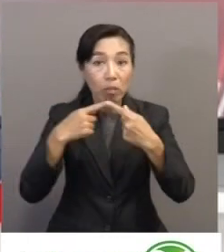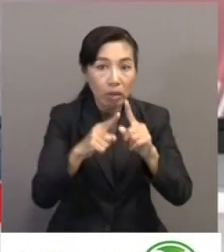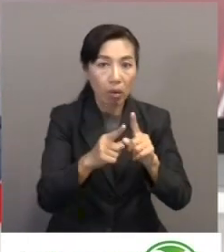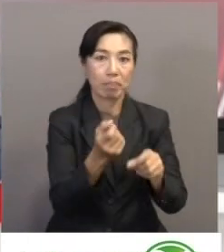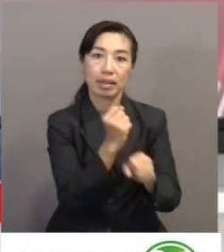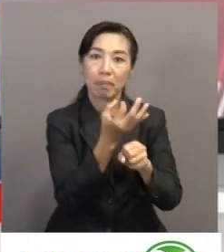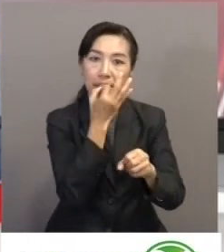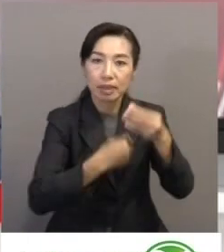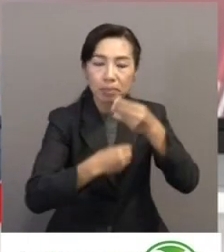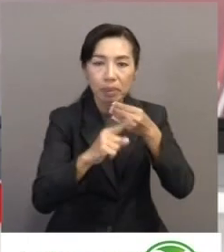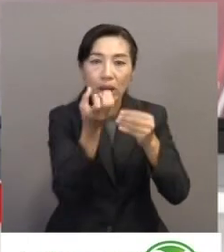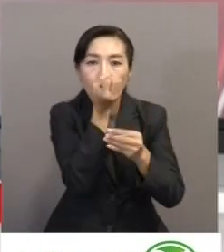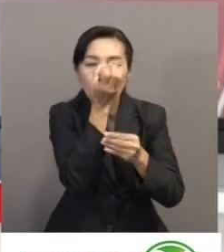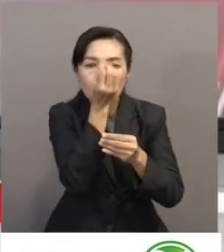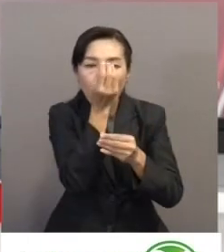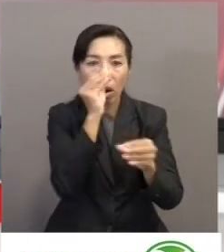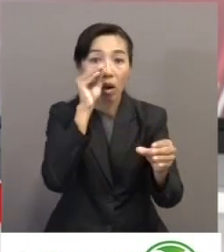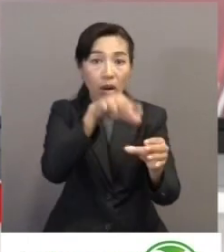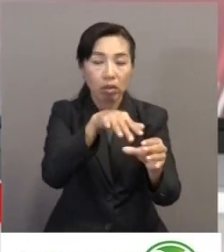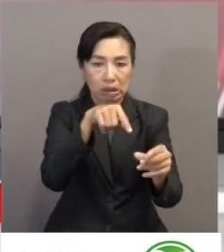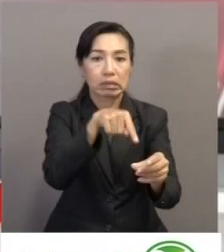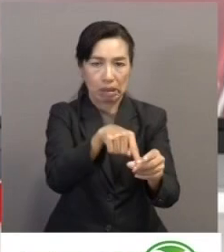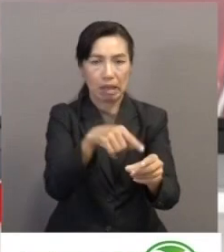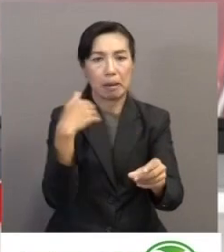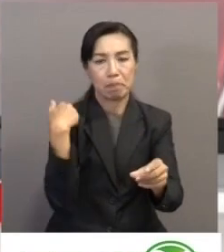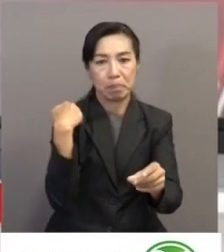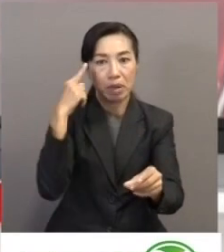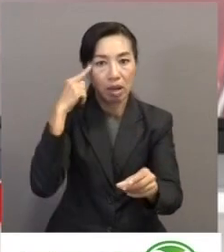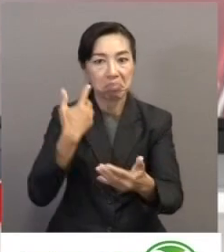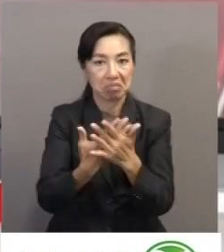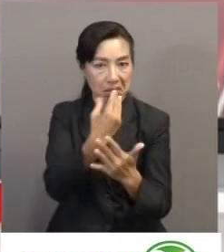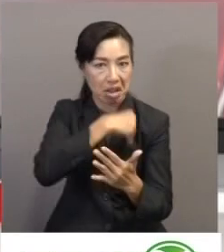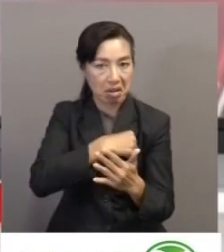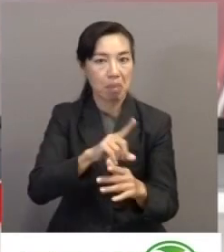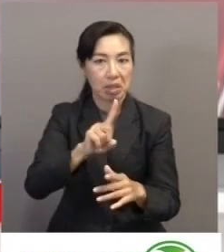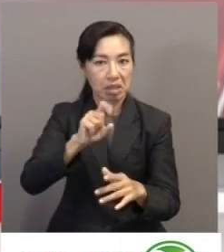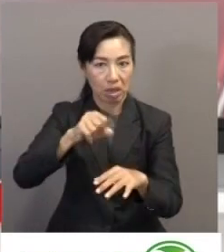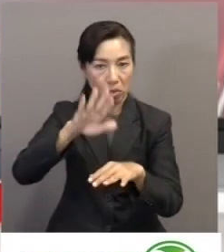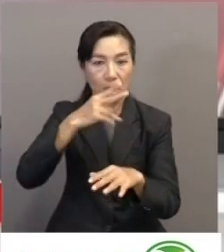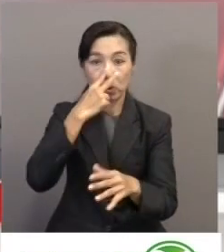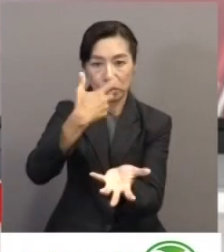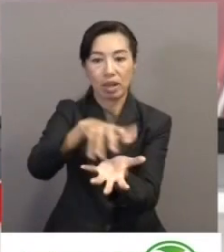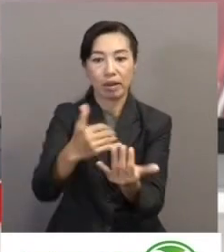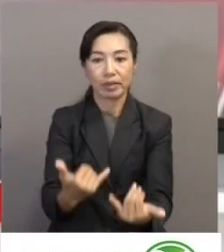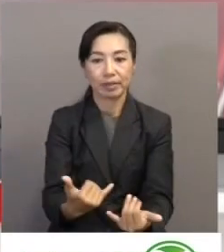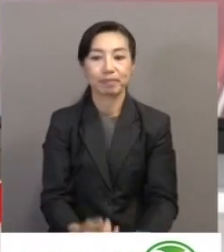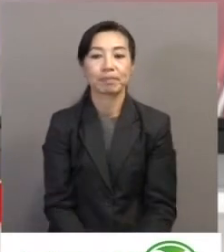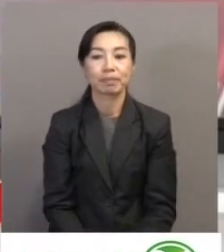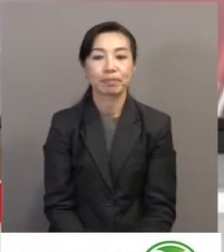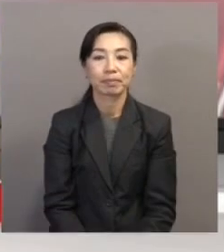อกเข้าพรรษากันนะครับเพื่อใช้ในเทศกาลเข้าพรรษานี้สร้างรายได้นับแสนบาทเลยทีเดียวครับติดตามกันพิกัดทำกินวันนี้